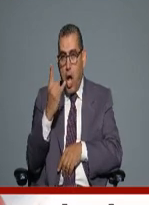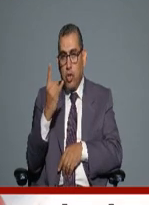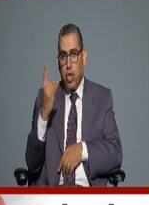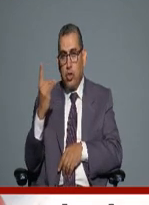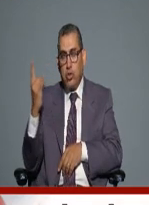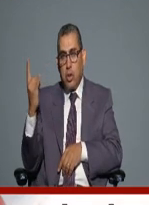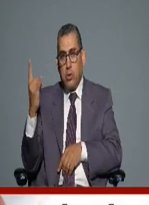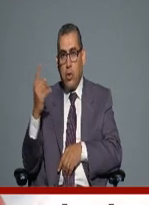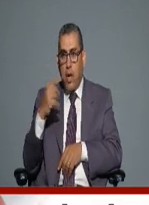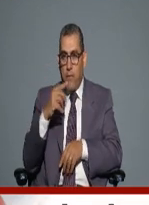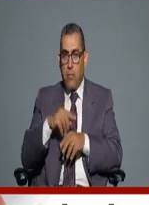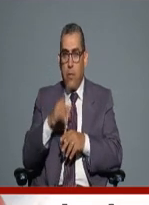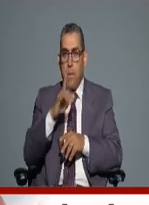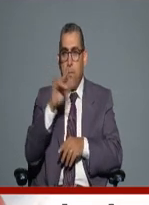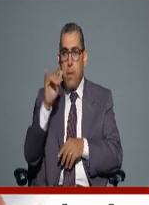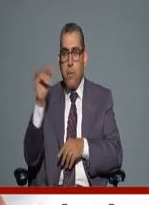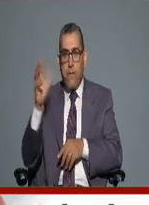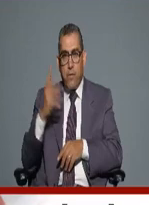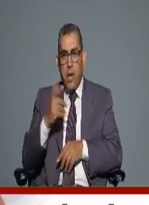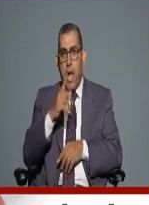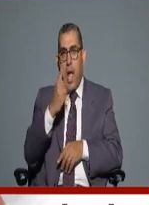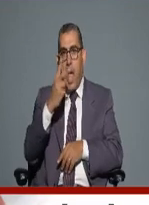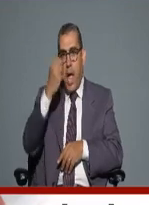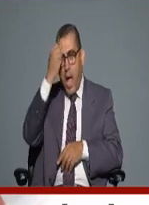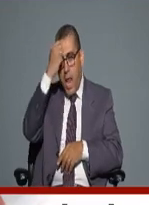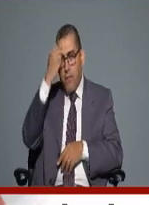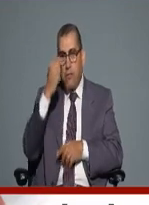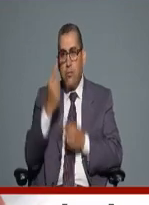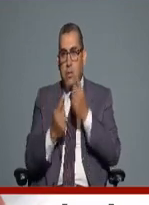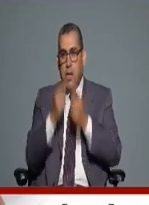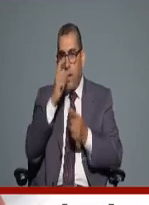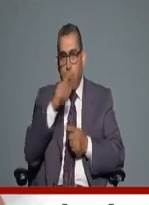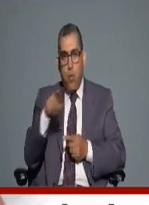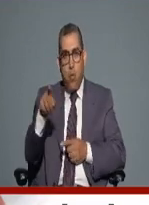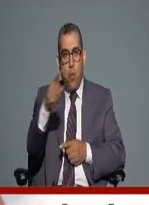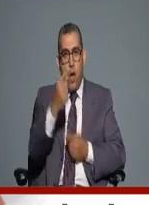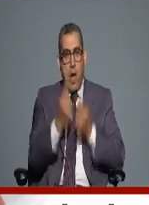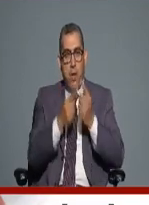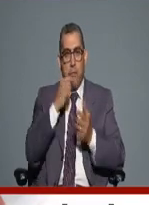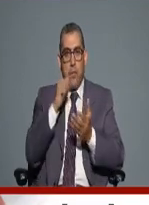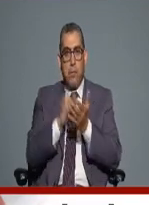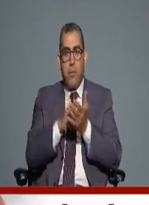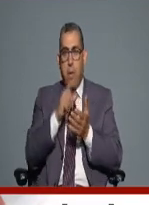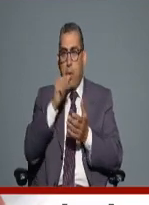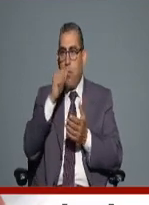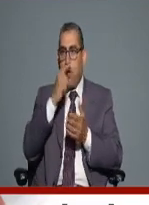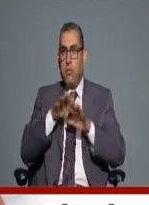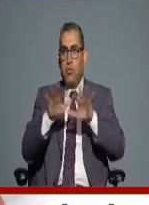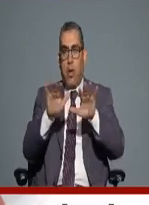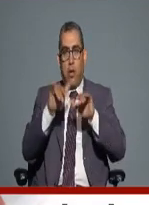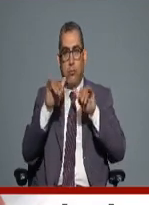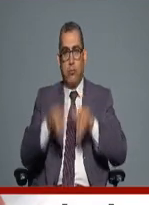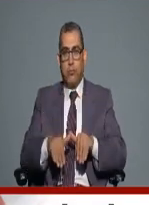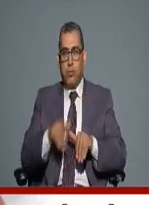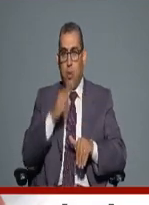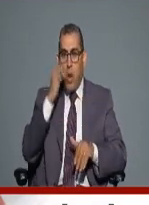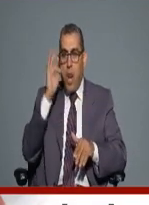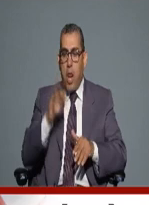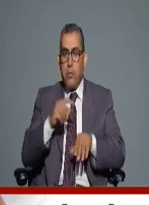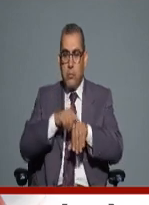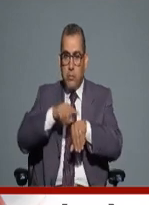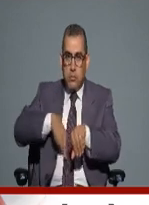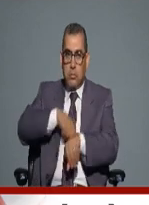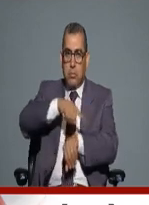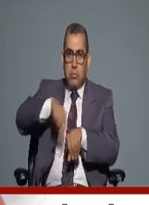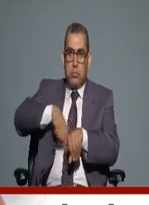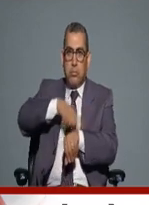بعض الأحيان مئات وفي بعض الأحيان آلاف من المزارعين أو المنازل التي لا تصلها المياه، فلابد أن تعمل هذه